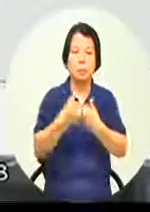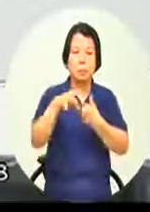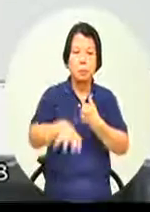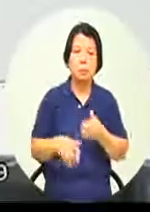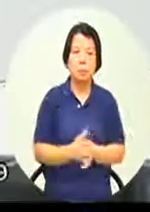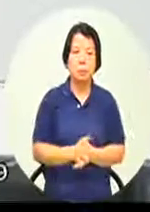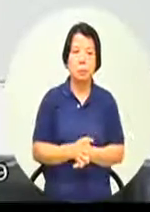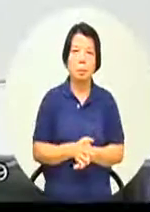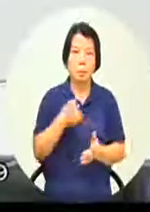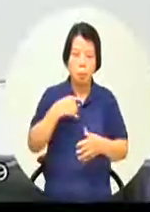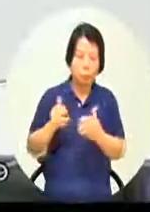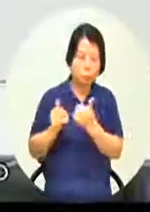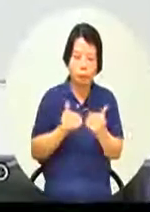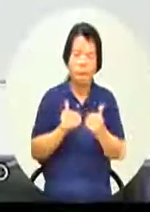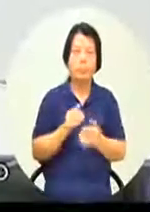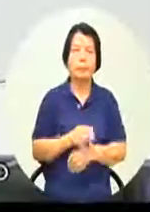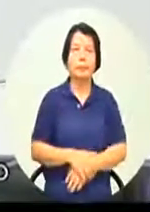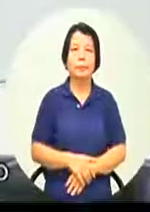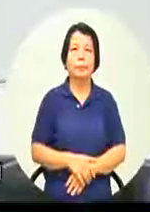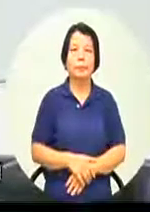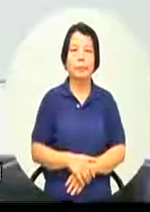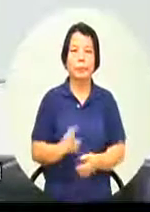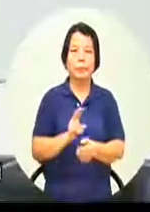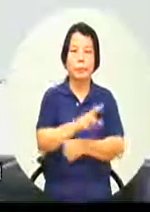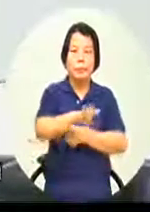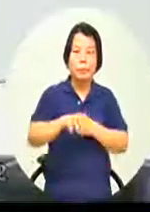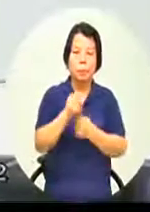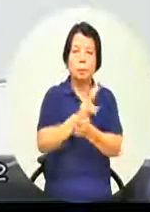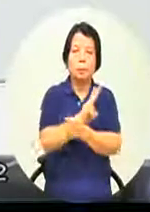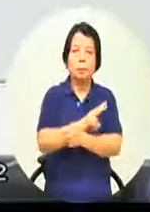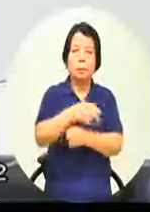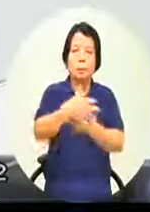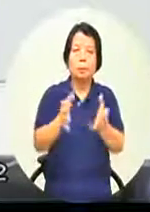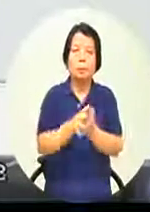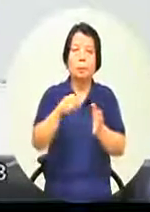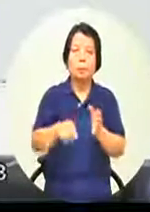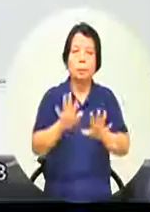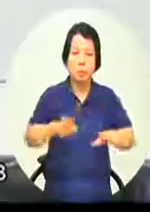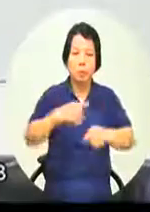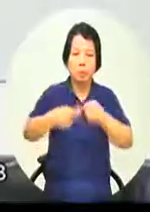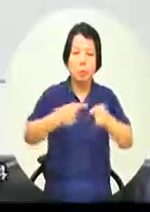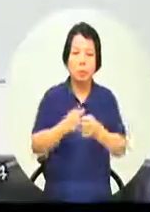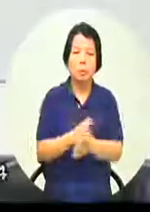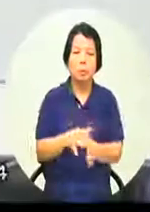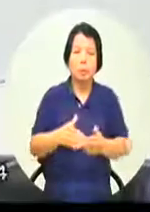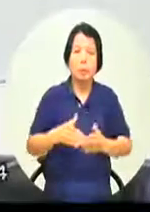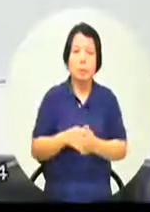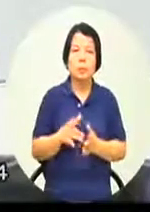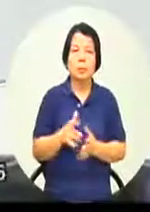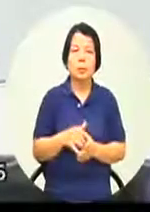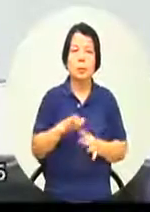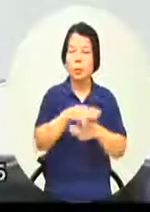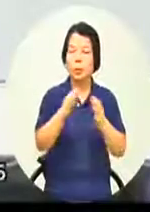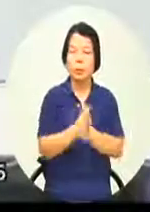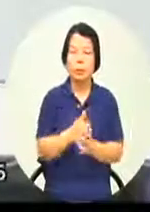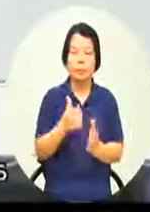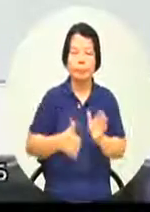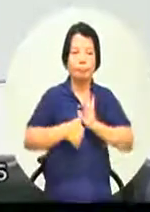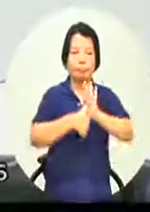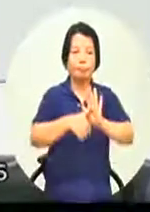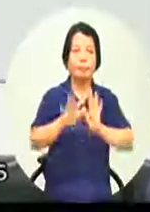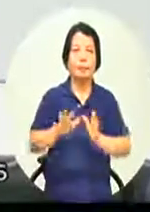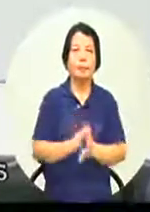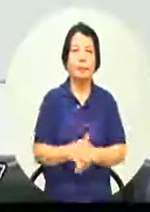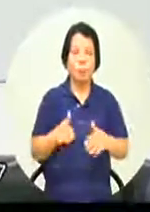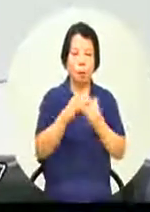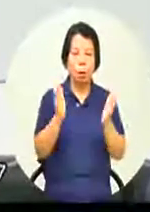听我们这次的质询。农林部门在今年度你们真的是抢尽市政府的风头了，所